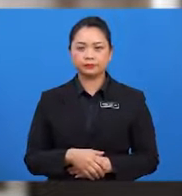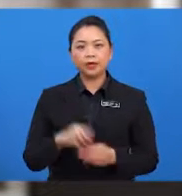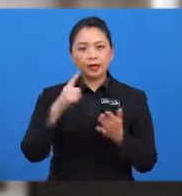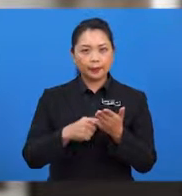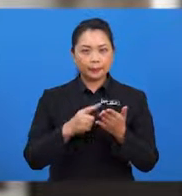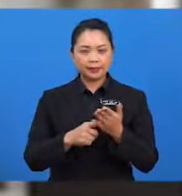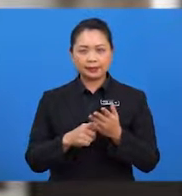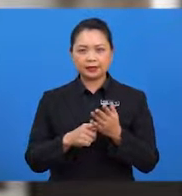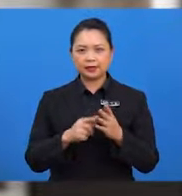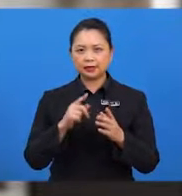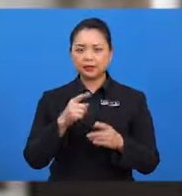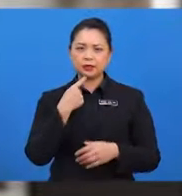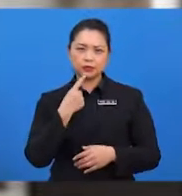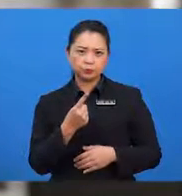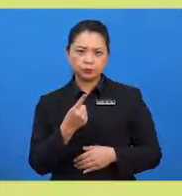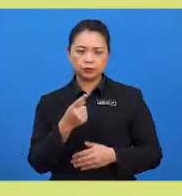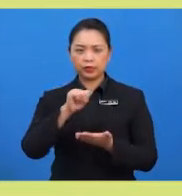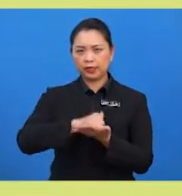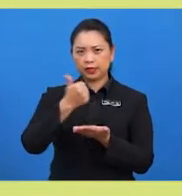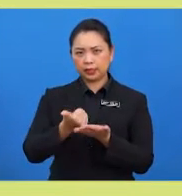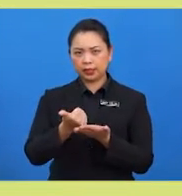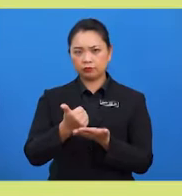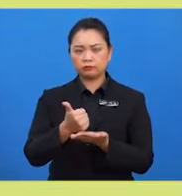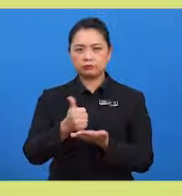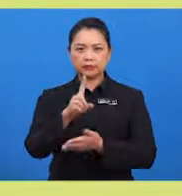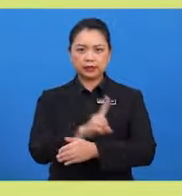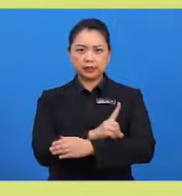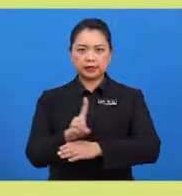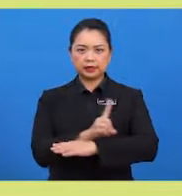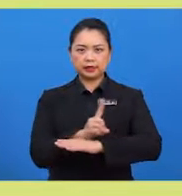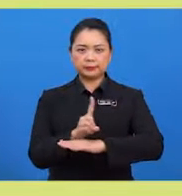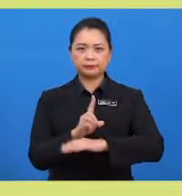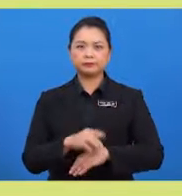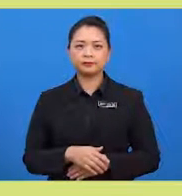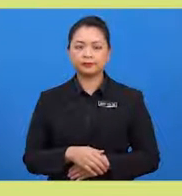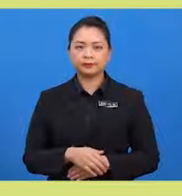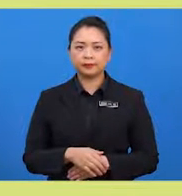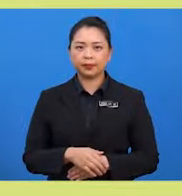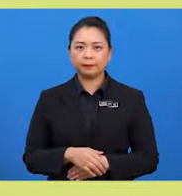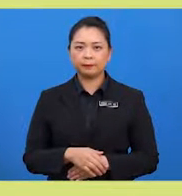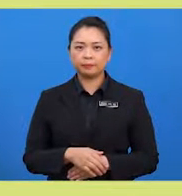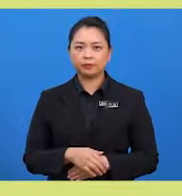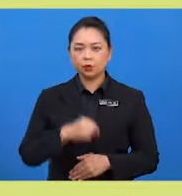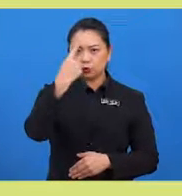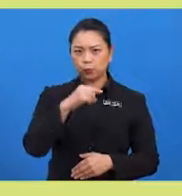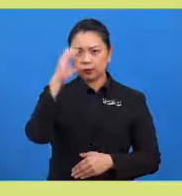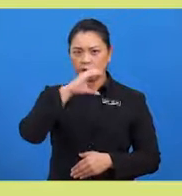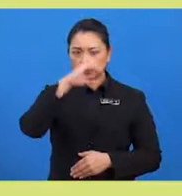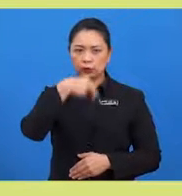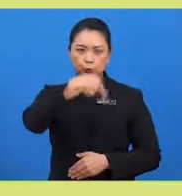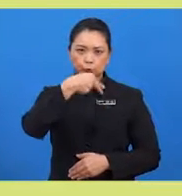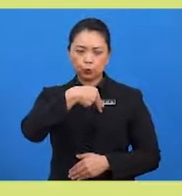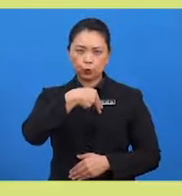yang dikatakan dengan akaun perdagangan. Tujuan akaun perdagangan disediakan ialah untuk mencari untung